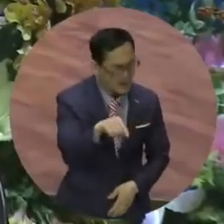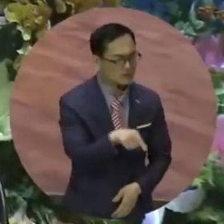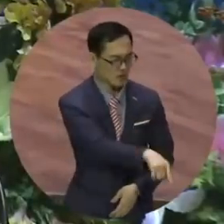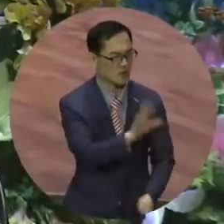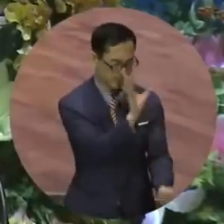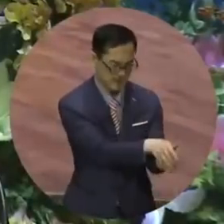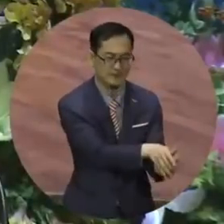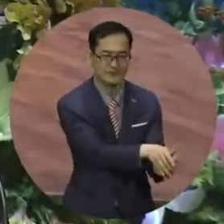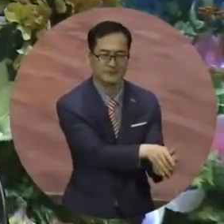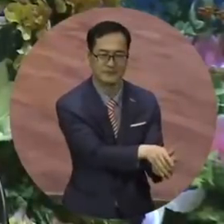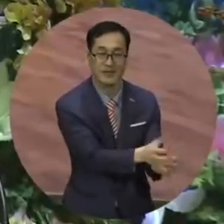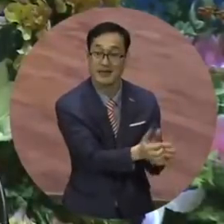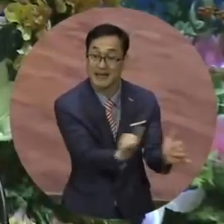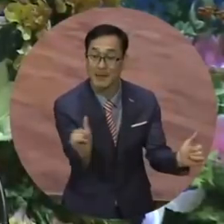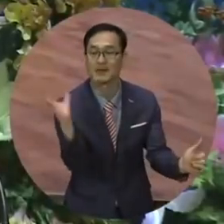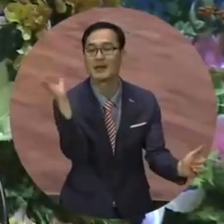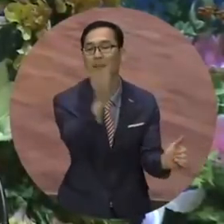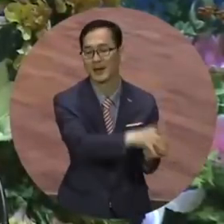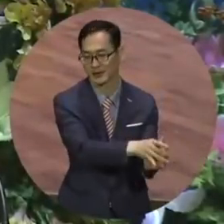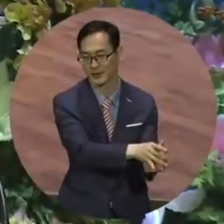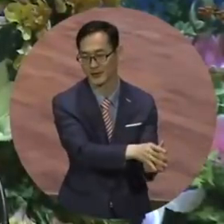인간에게 주신 권세예요.